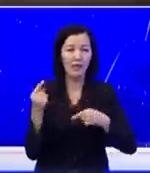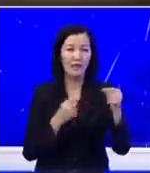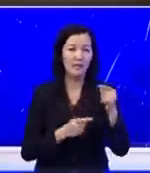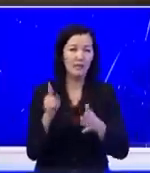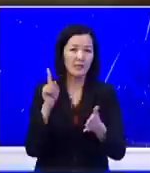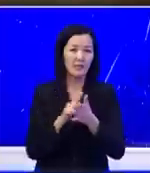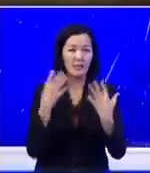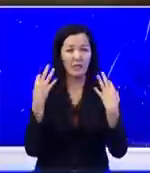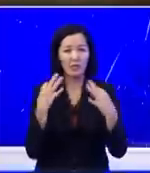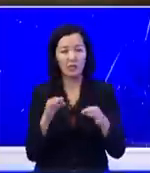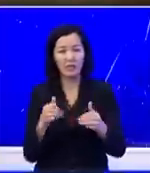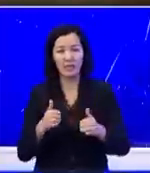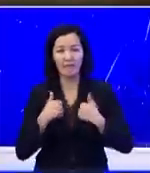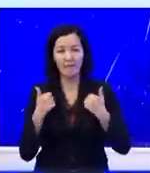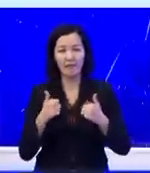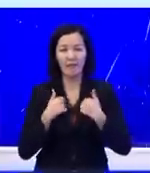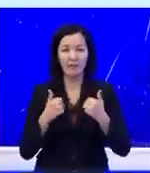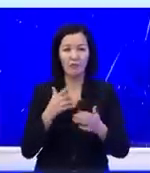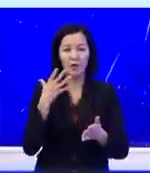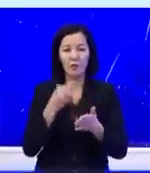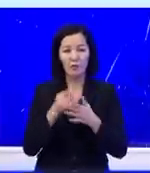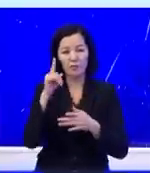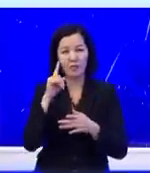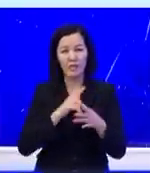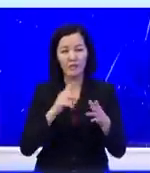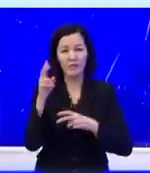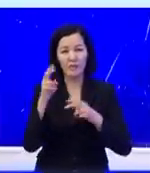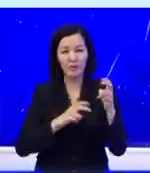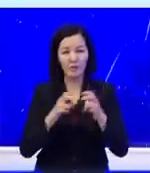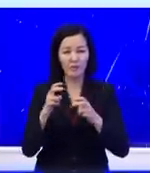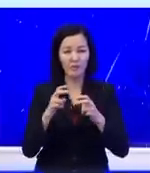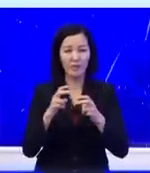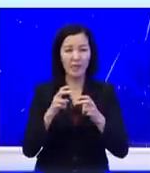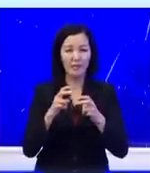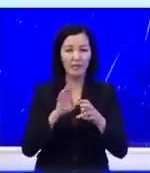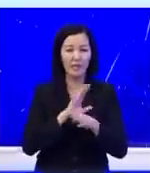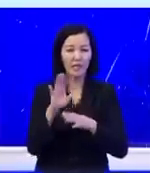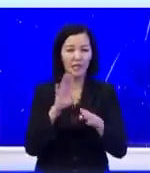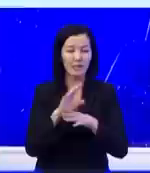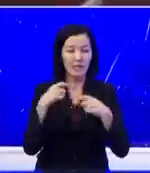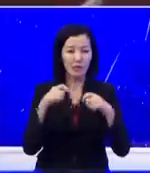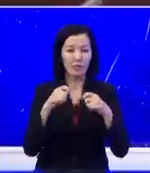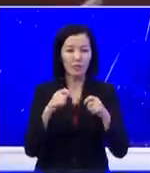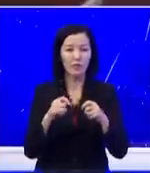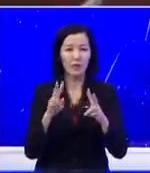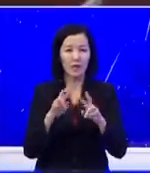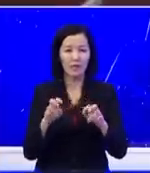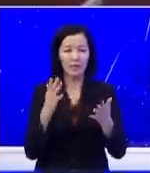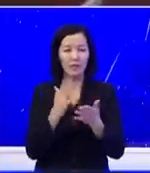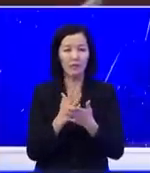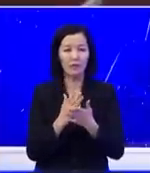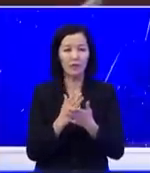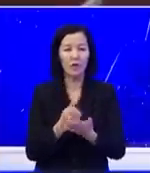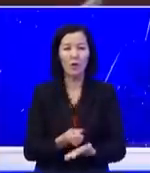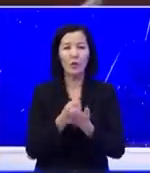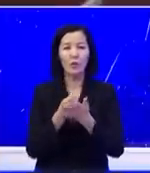салықтық жеңілдік, ынталандыру мен отандық тауарларды өткізуге кепілдік беру тетіктері қарастырылып отыр. Қолдау бойынша